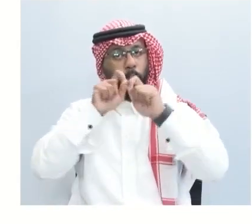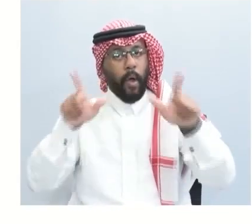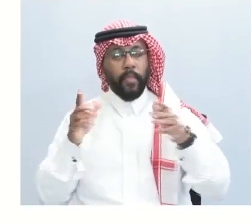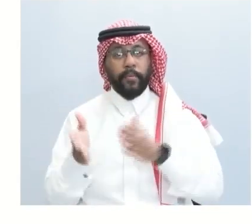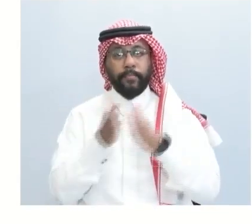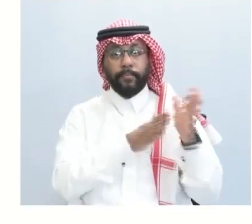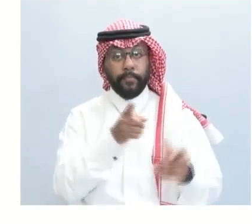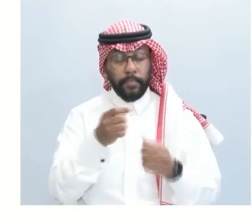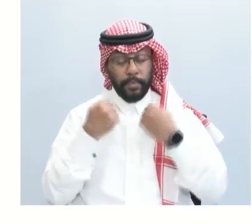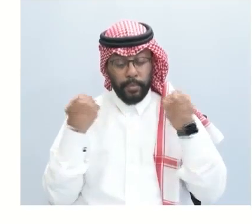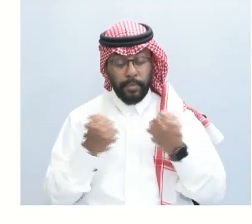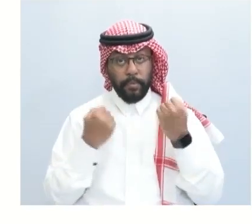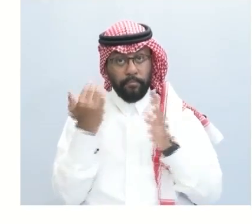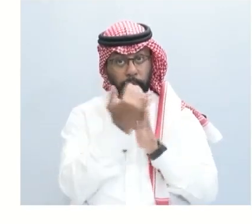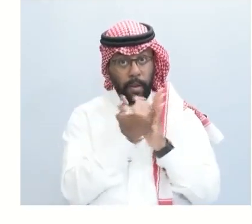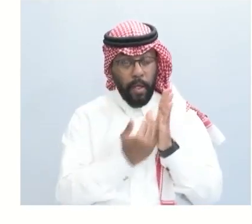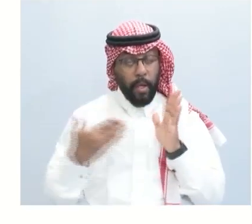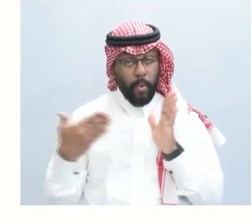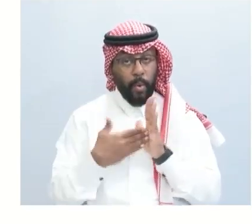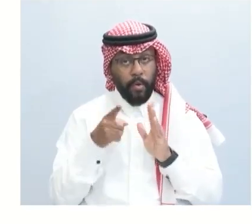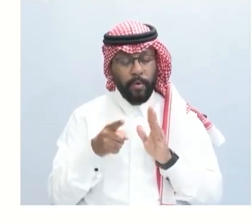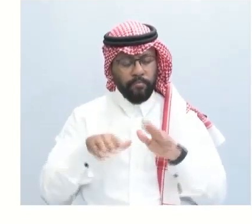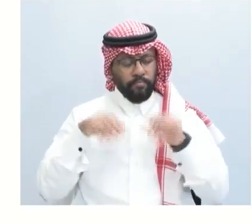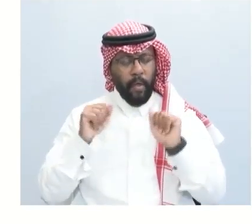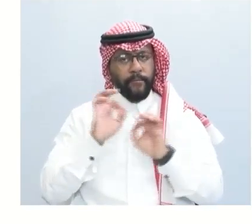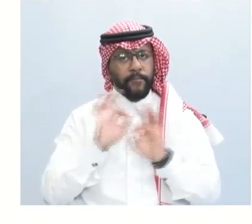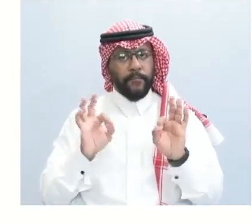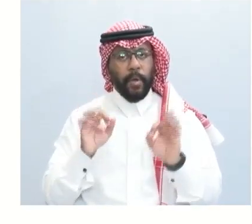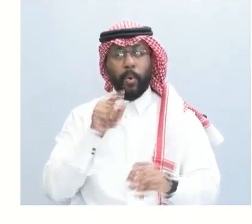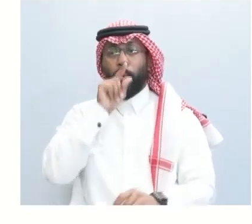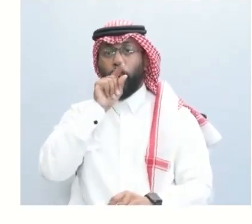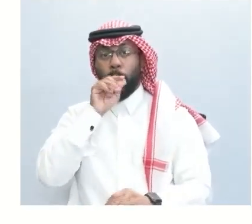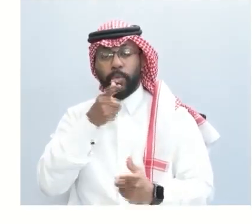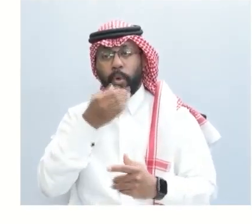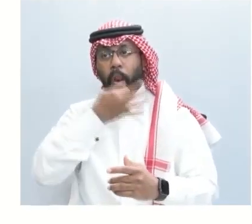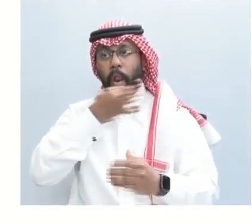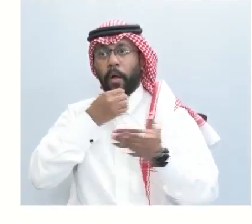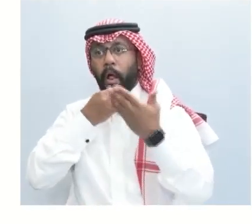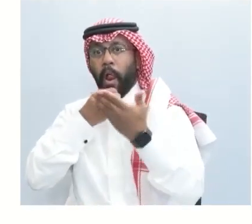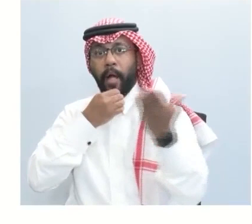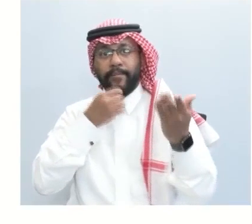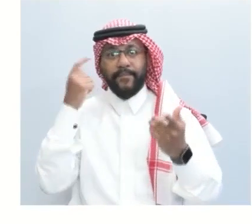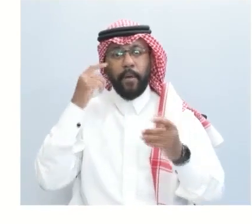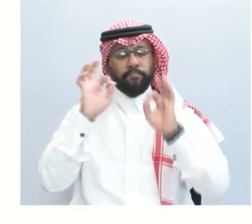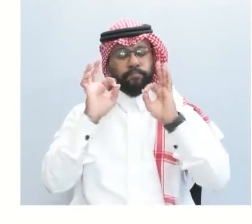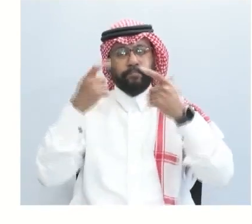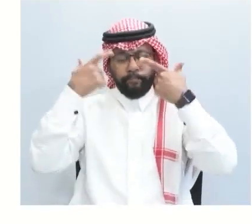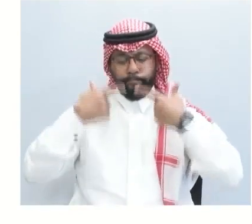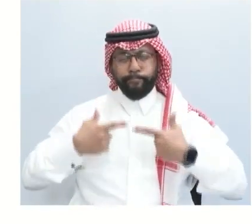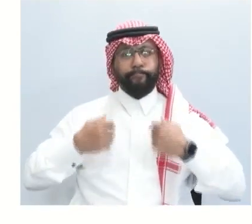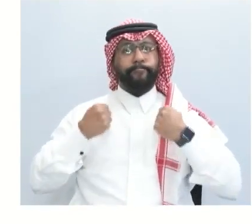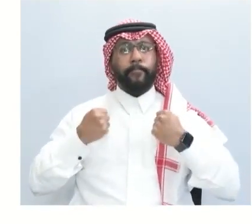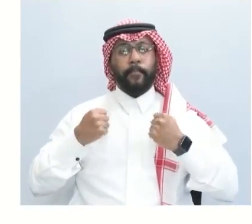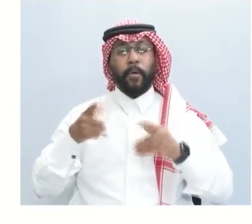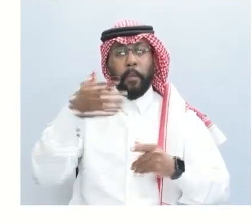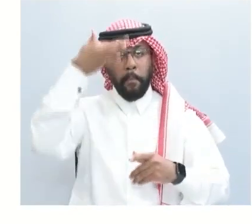التدريبيه يتوقع منك في نهايه هذه الوحده ان تحدد مفهوم الخطابه والالقاء كذلك ان تعد مقدمه جيده